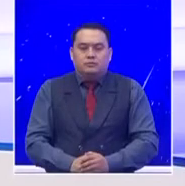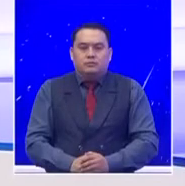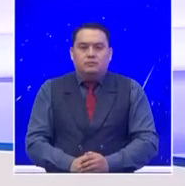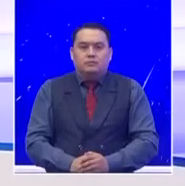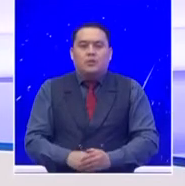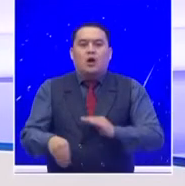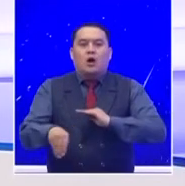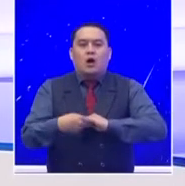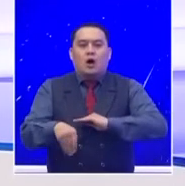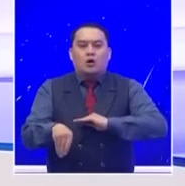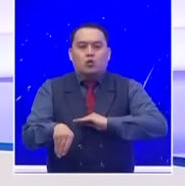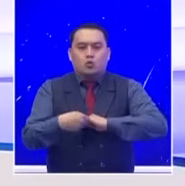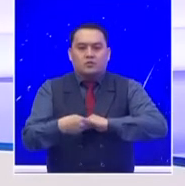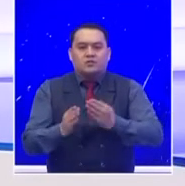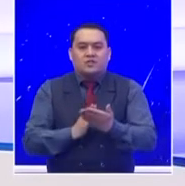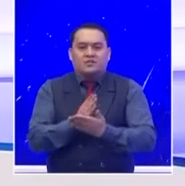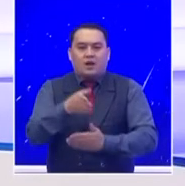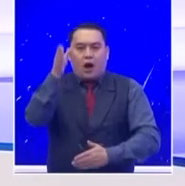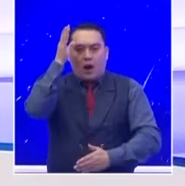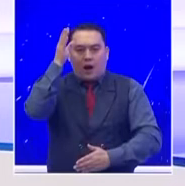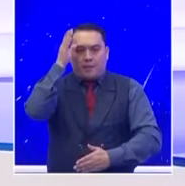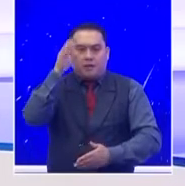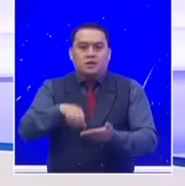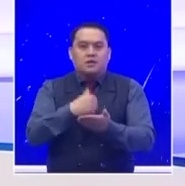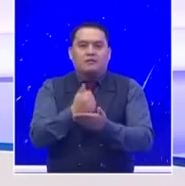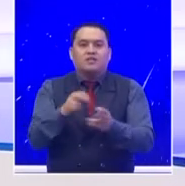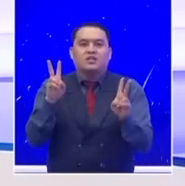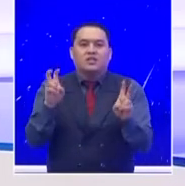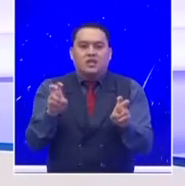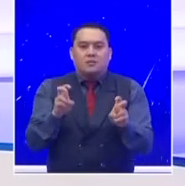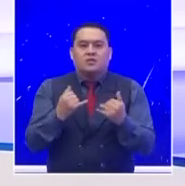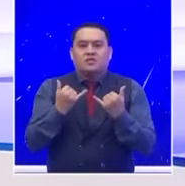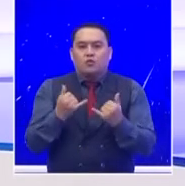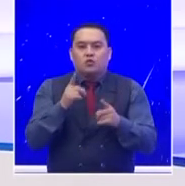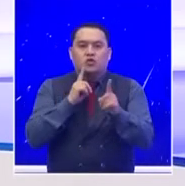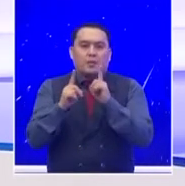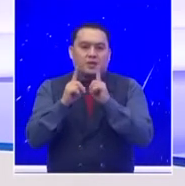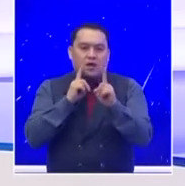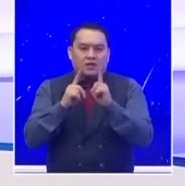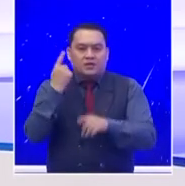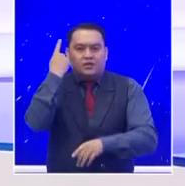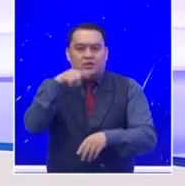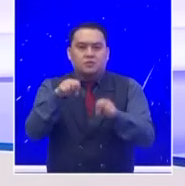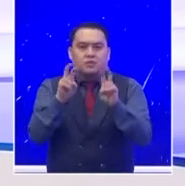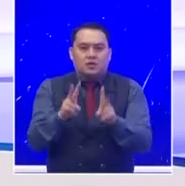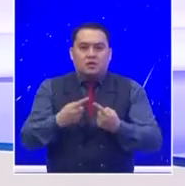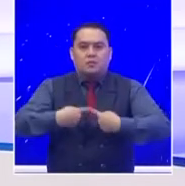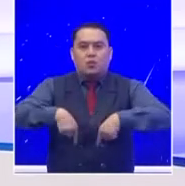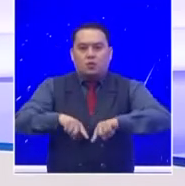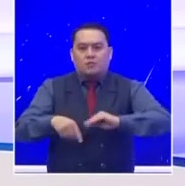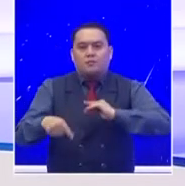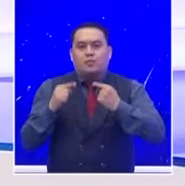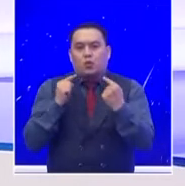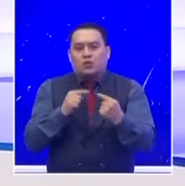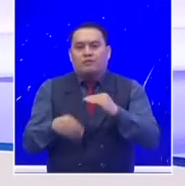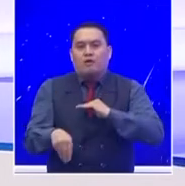Профилактика коррупционных проявлений в сфере образования стала ключевой темой в Карасайском районе. Семинар, инициированный специалистами Департамента по